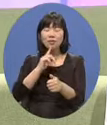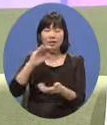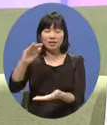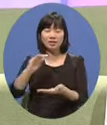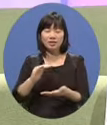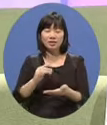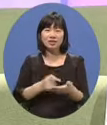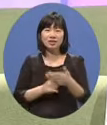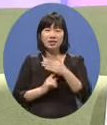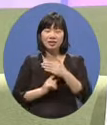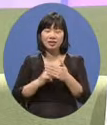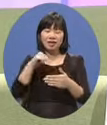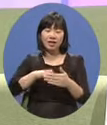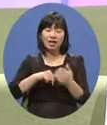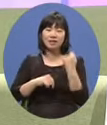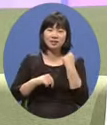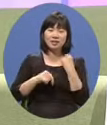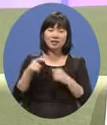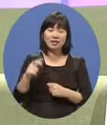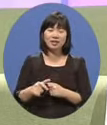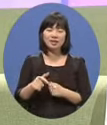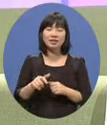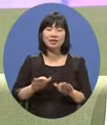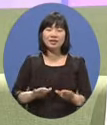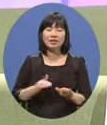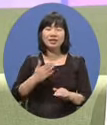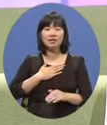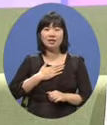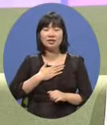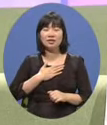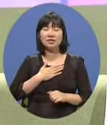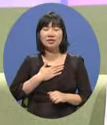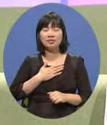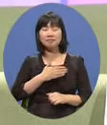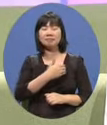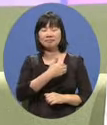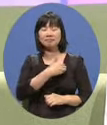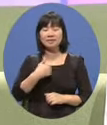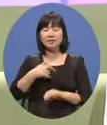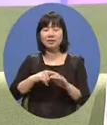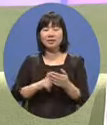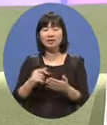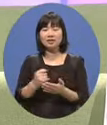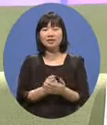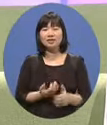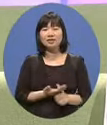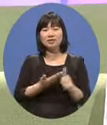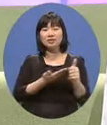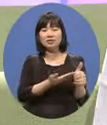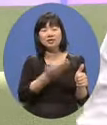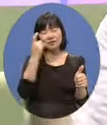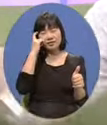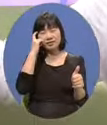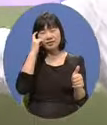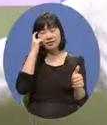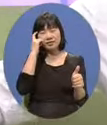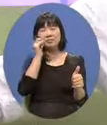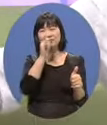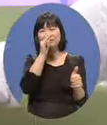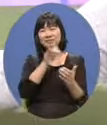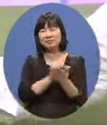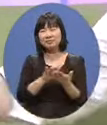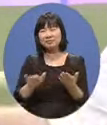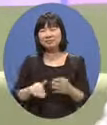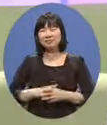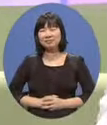말씀처럼 좀 좌절 내성이 좀 강한 아이로, 좀 이제는 제가 좀 의연한 마음을 가지고 애를 키워줘야겠다라는 생각을